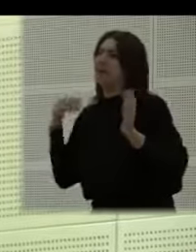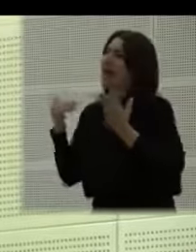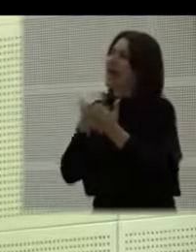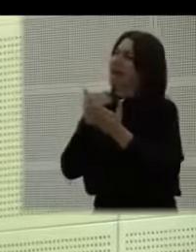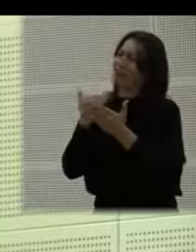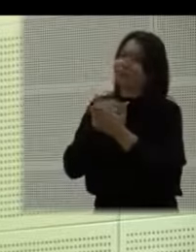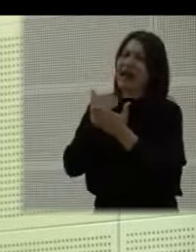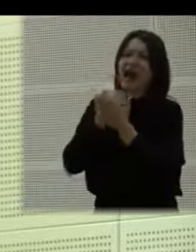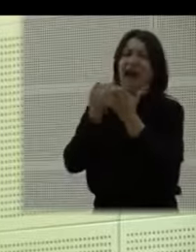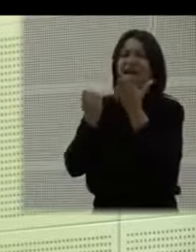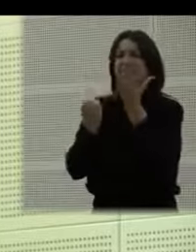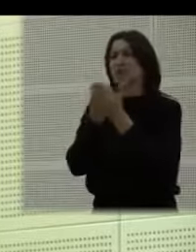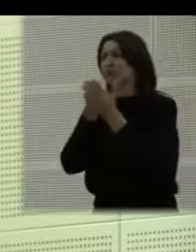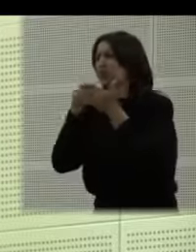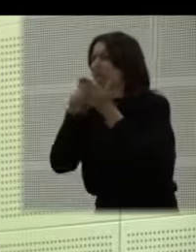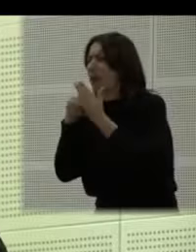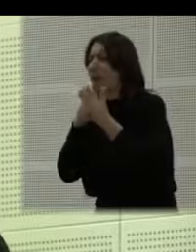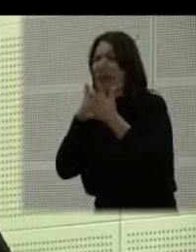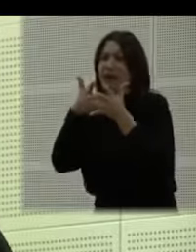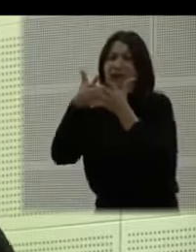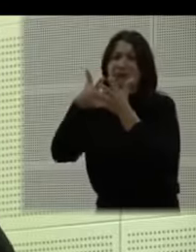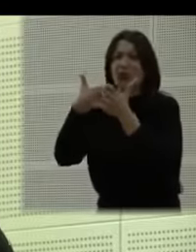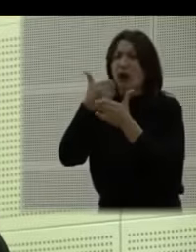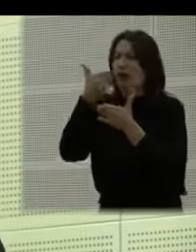creare problemi, imbarazzi, cose, eccetera.